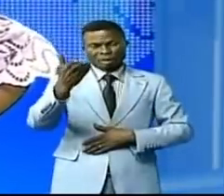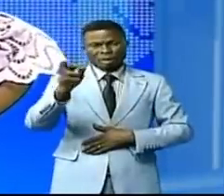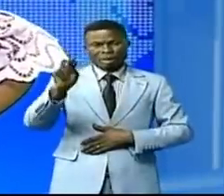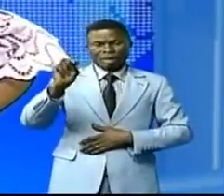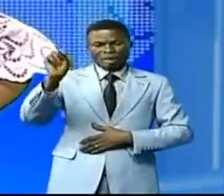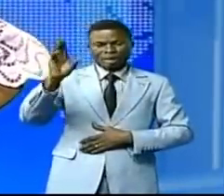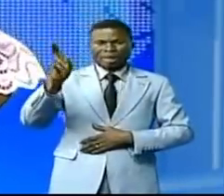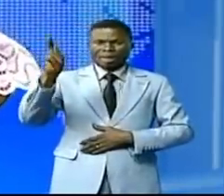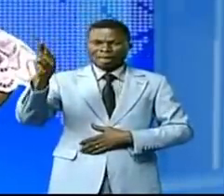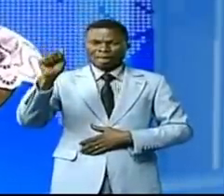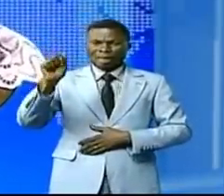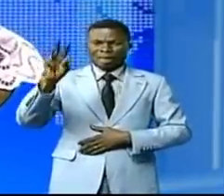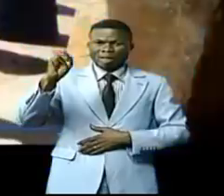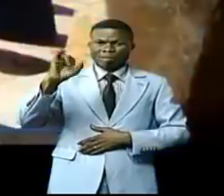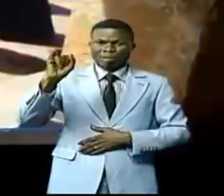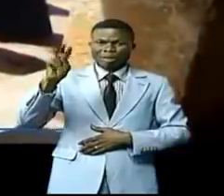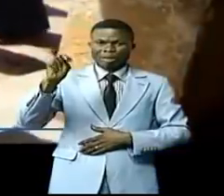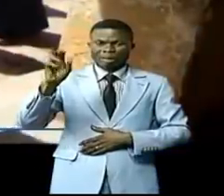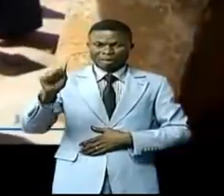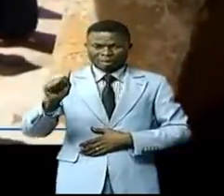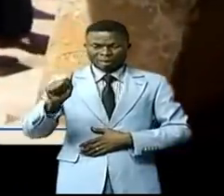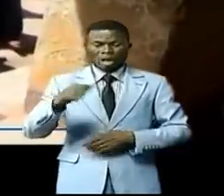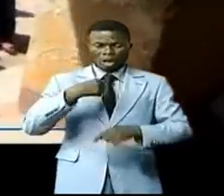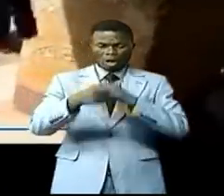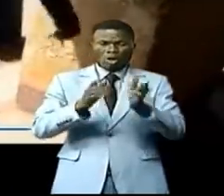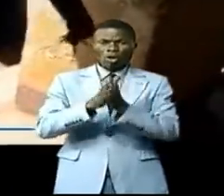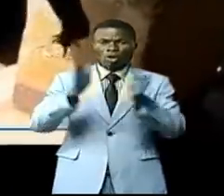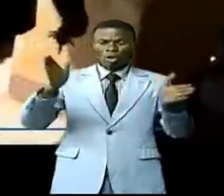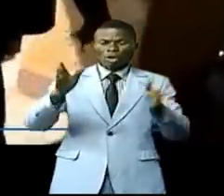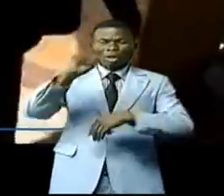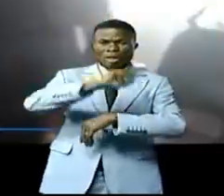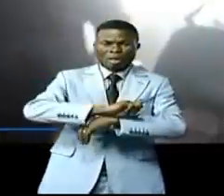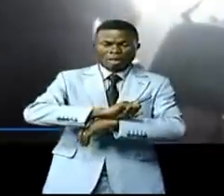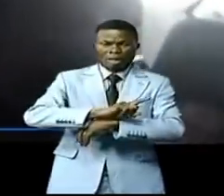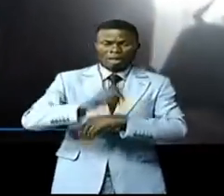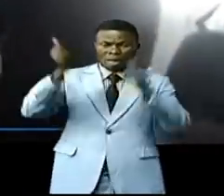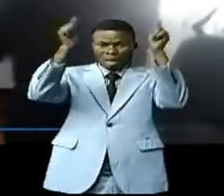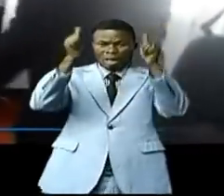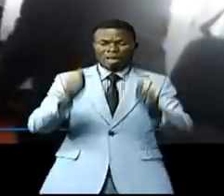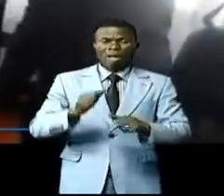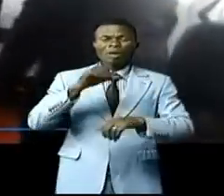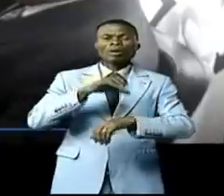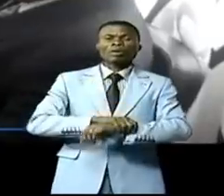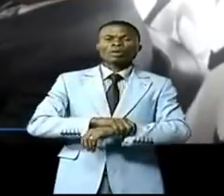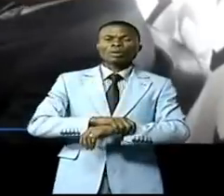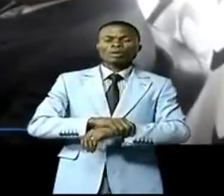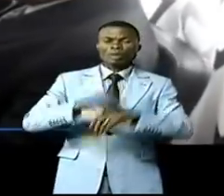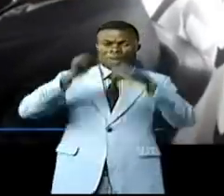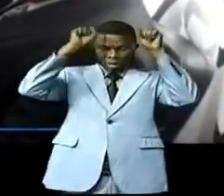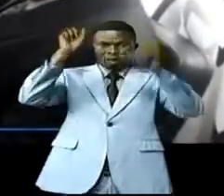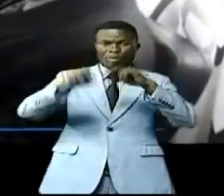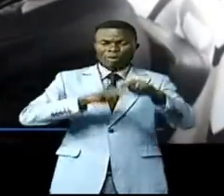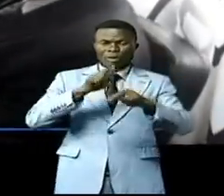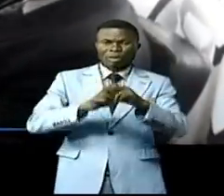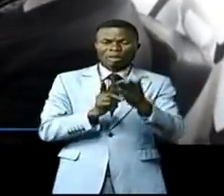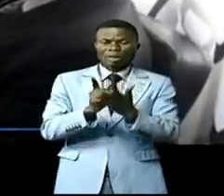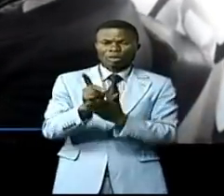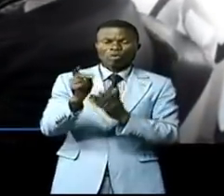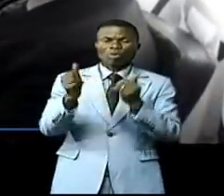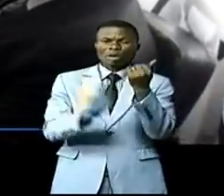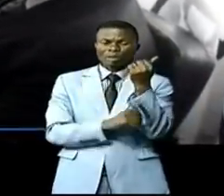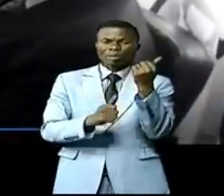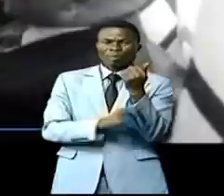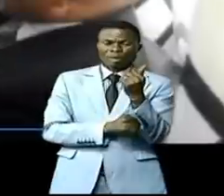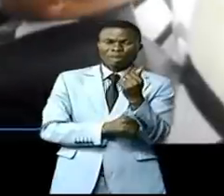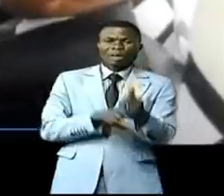Kamina. Procédé au lancement officiel de la journée africaine de la détention, le président national des droits de l'homme, Mwamba